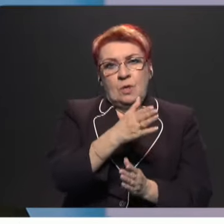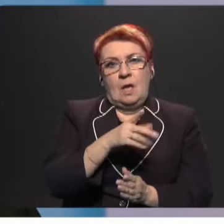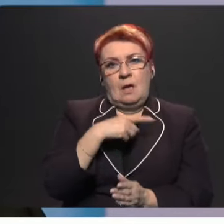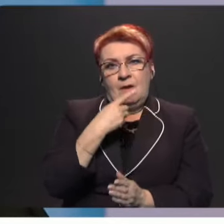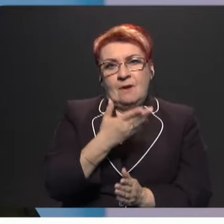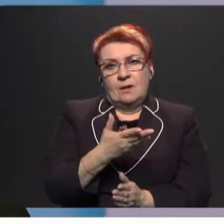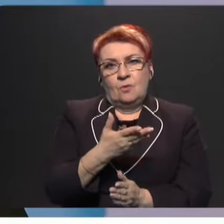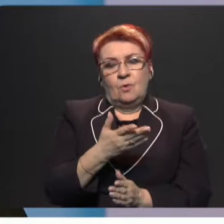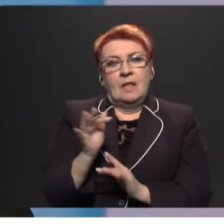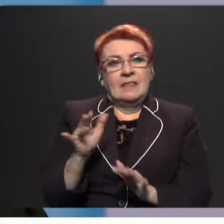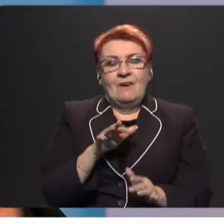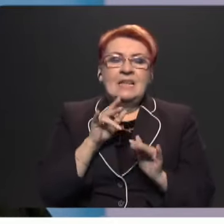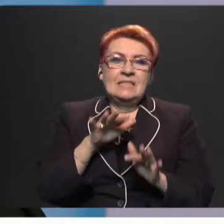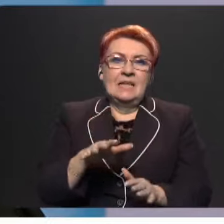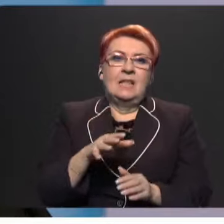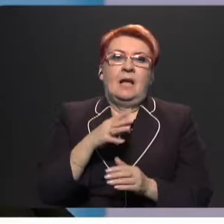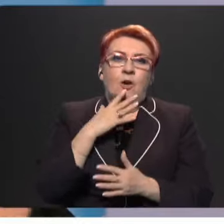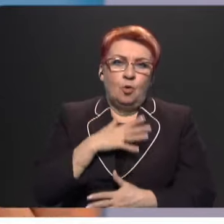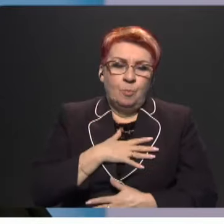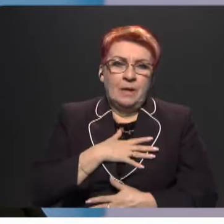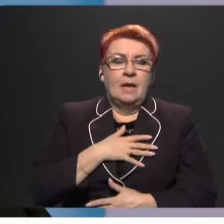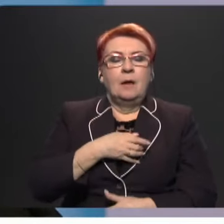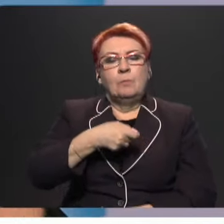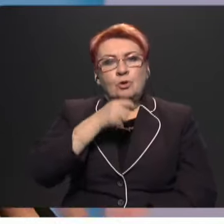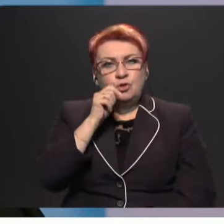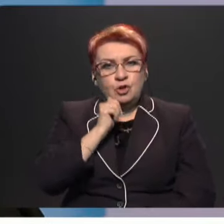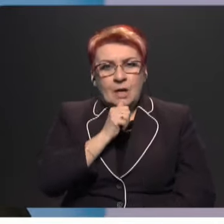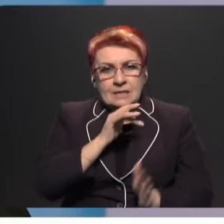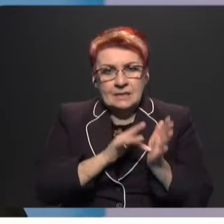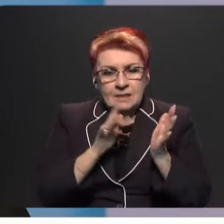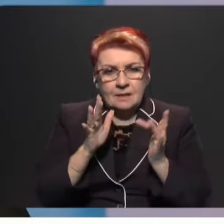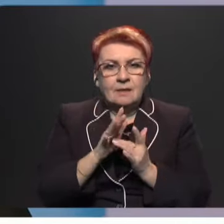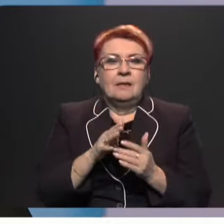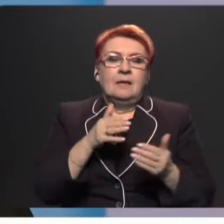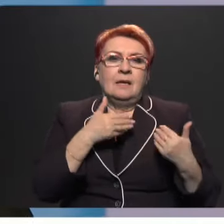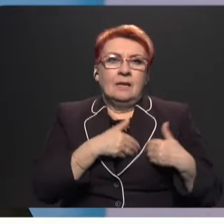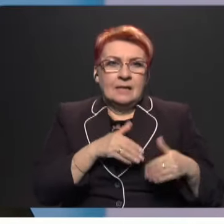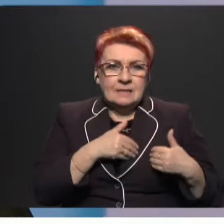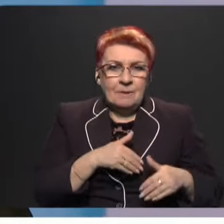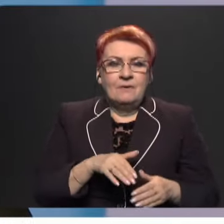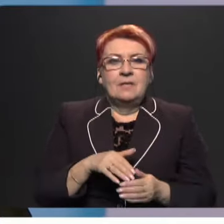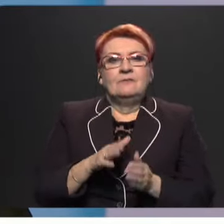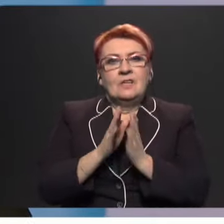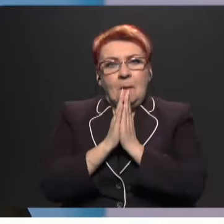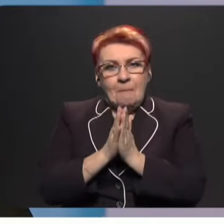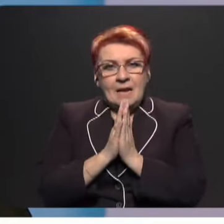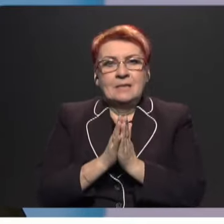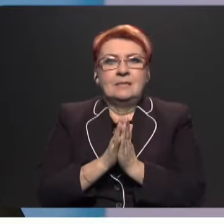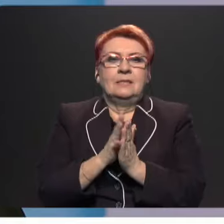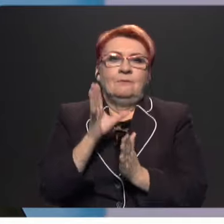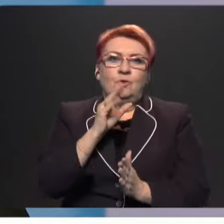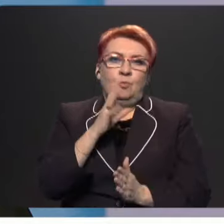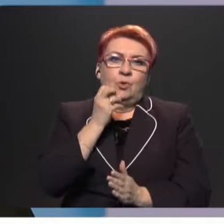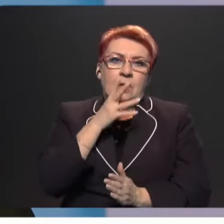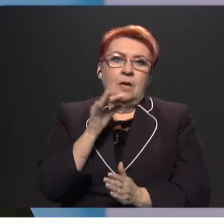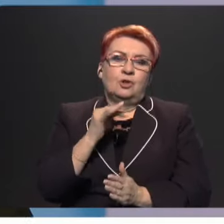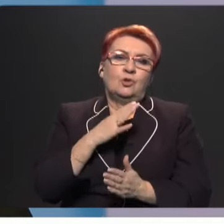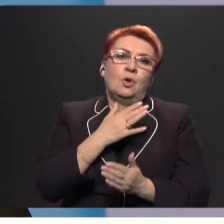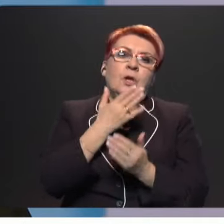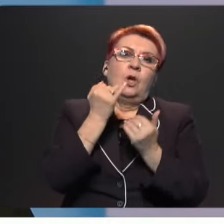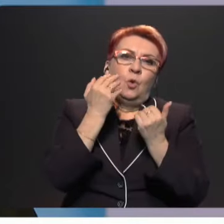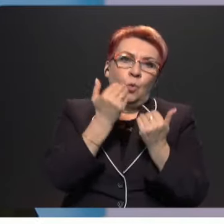говорю, твори дела любви, воцерковляйся, причащайся, молись. Все будет хорошо у тебя и у них.